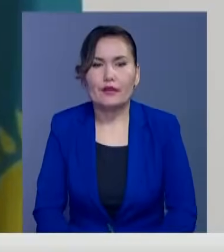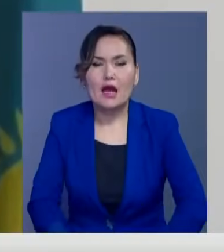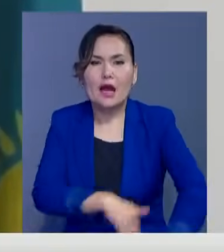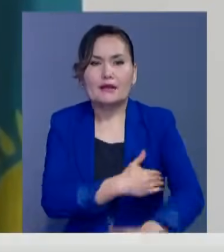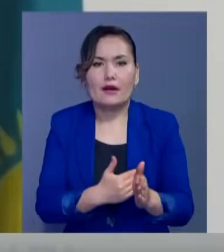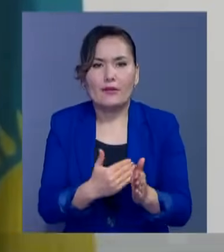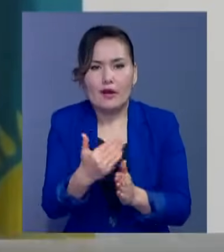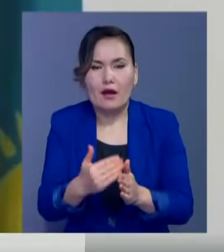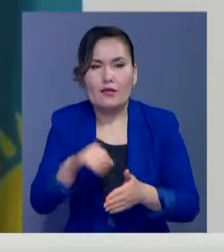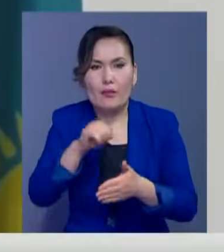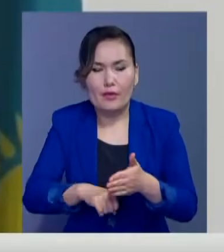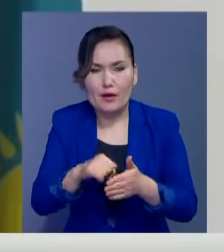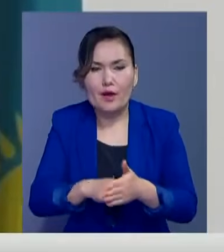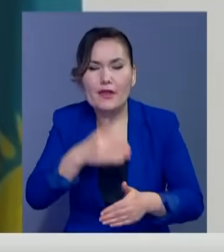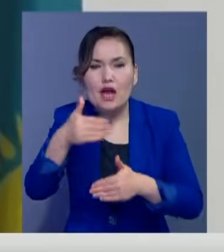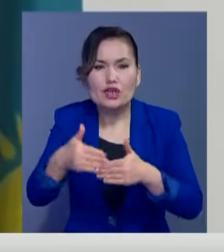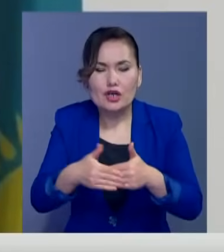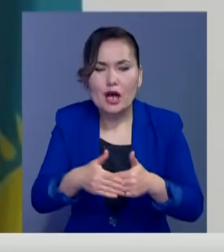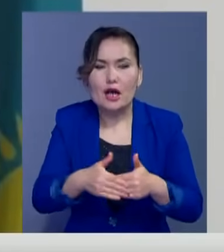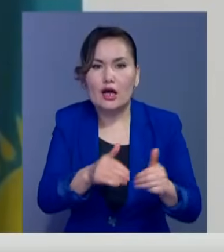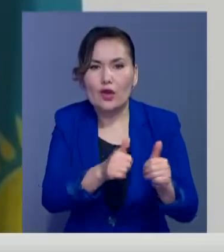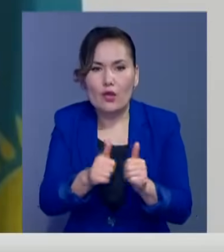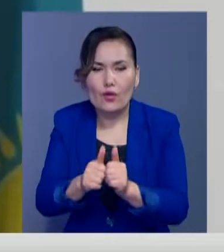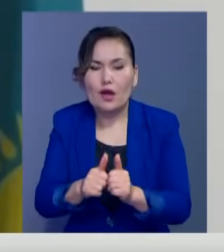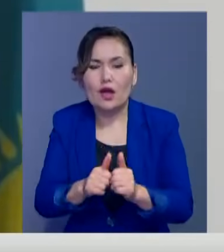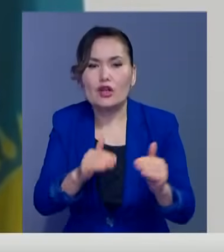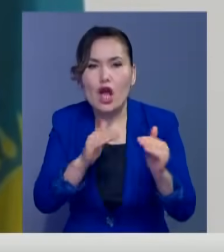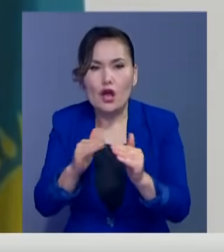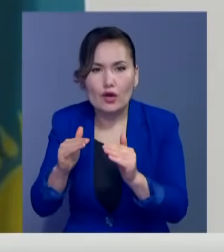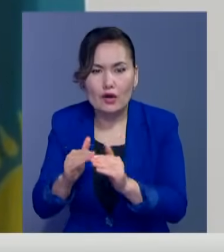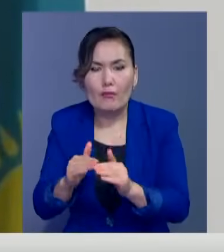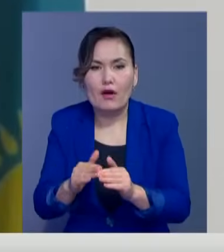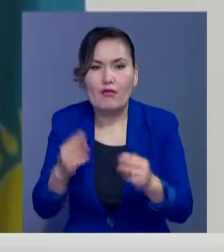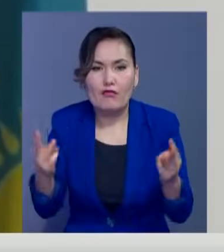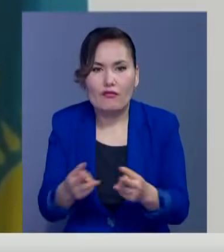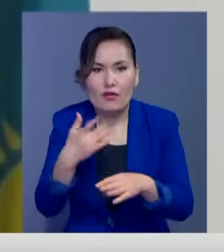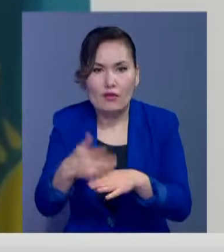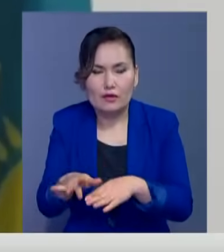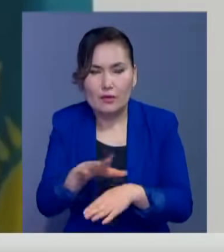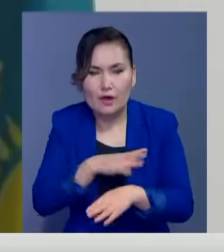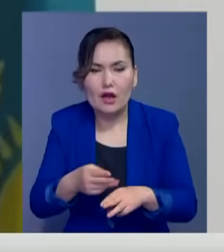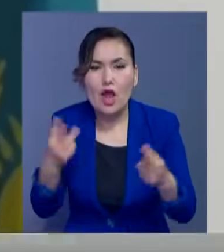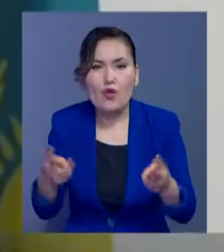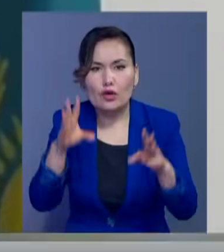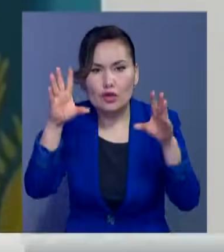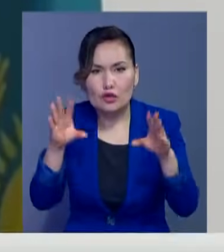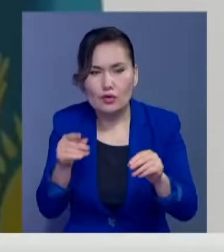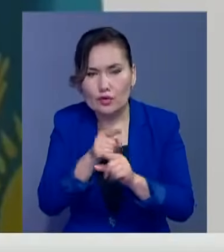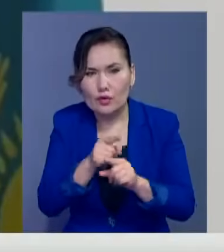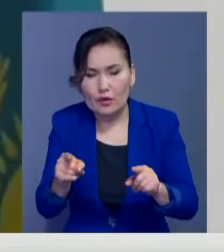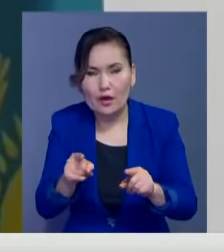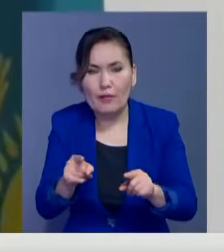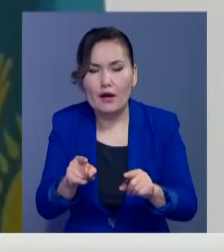байланысты жақын орналасқан тұрғын үйлер мен ауыр жүк көліктеріне өрт қаупі төнді. Өртті сөндіру барысында